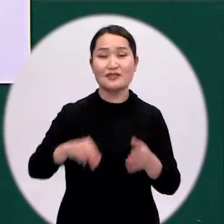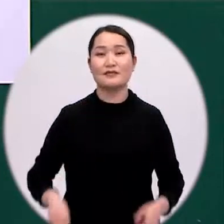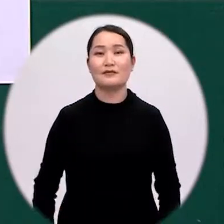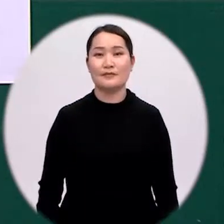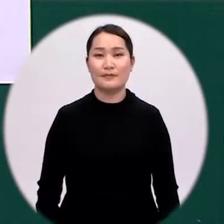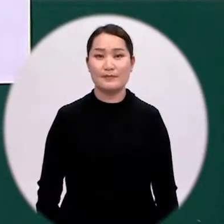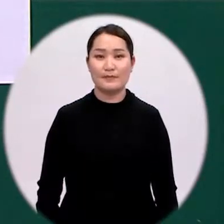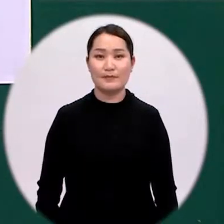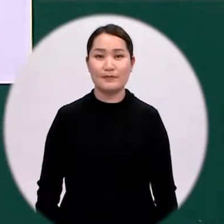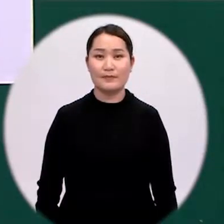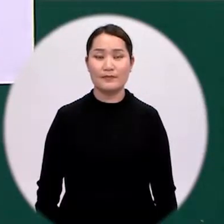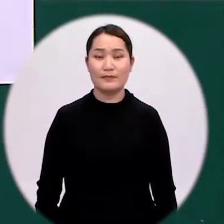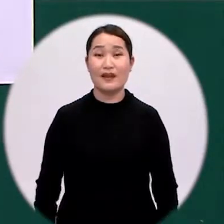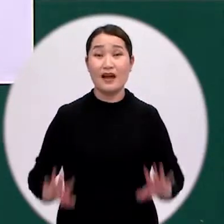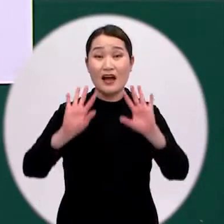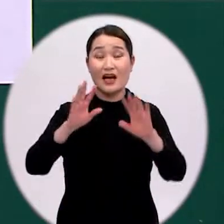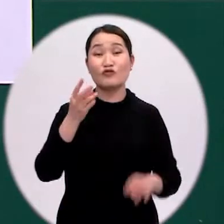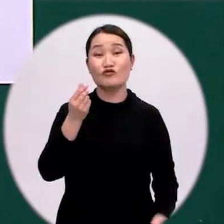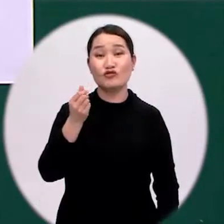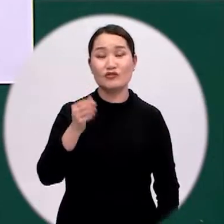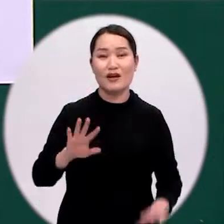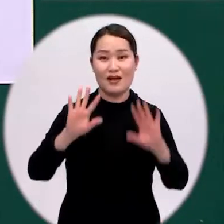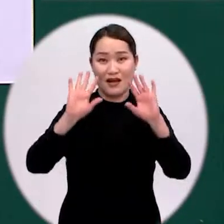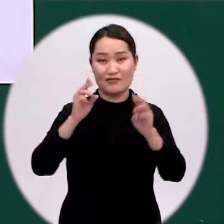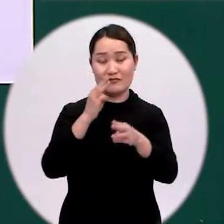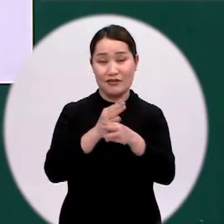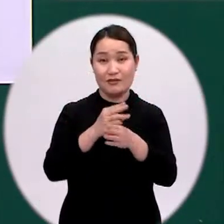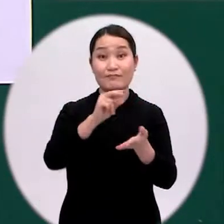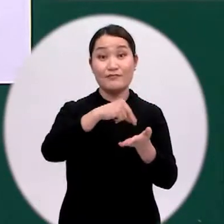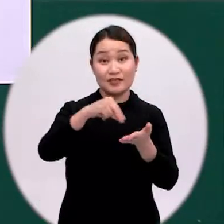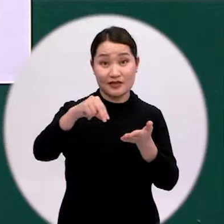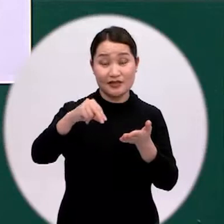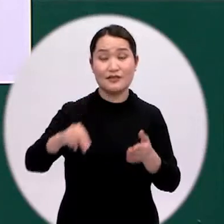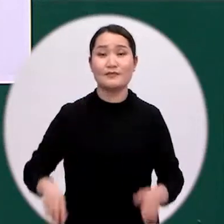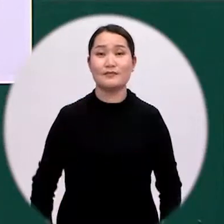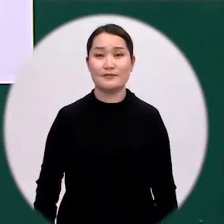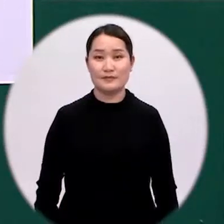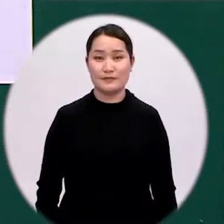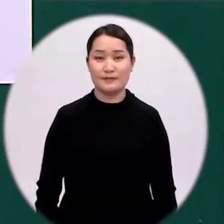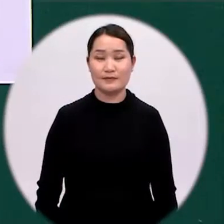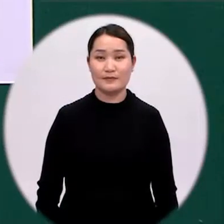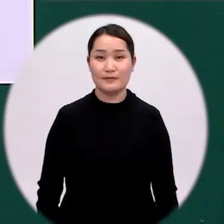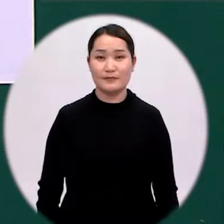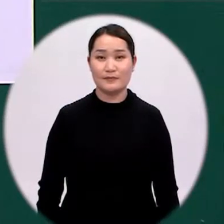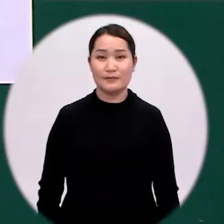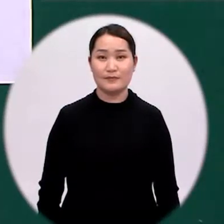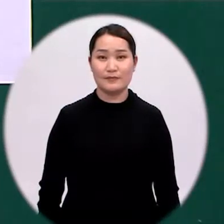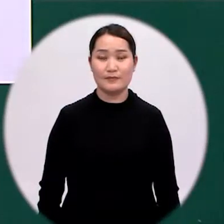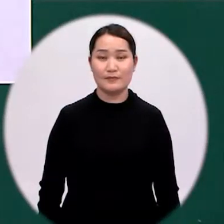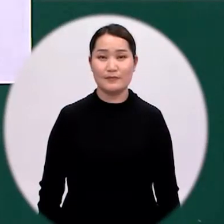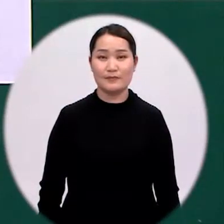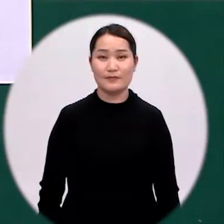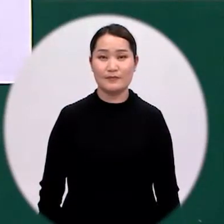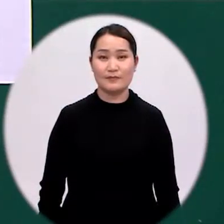10 төгрөгийг цөмөрөө 10 гэсэн тоогоор бичгэн байна. За, 10 гэдэг маань